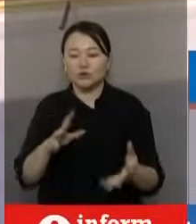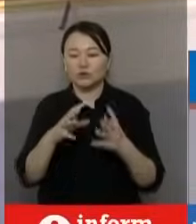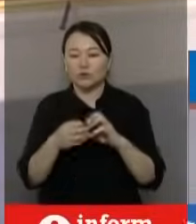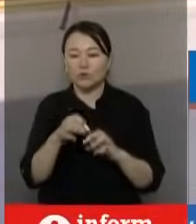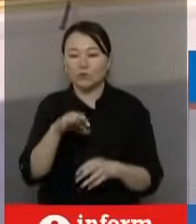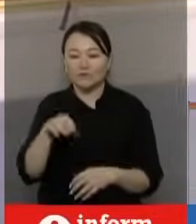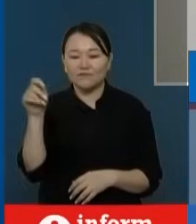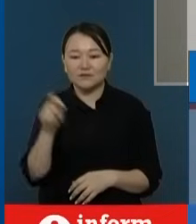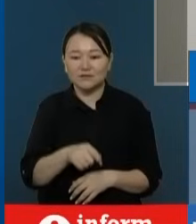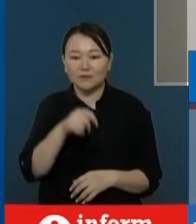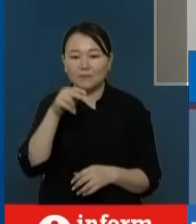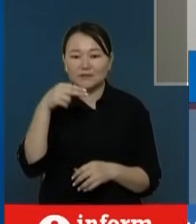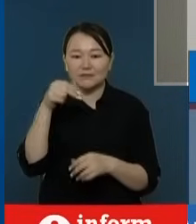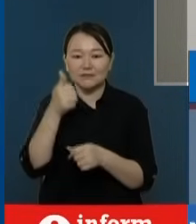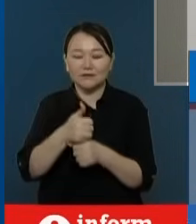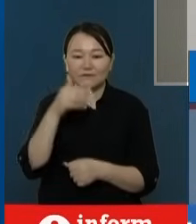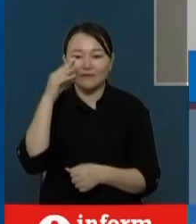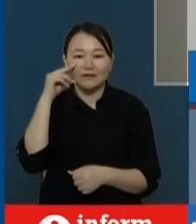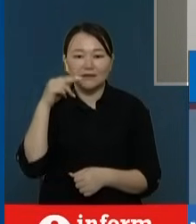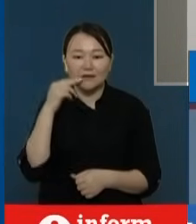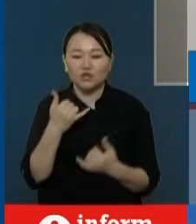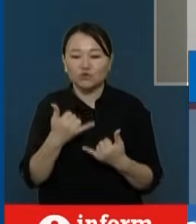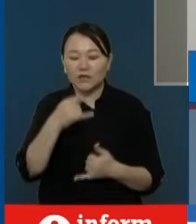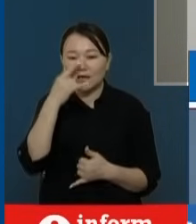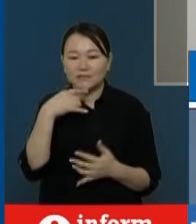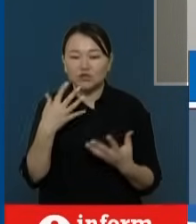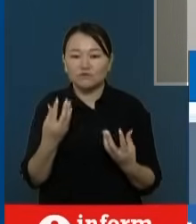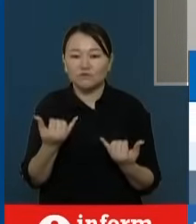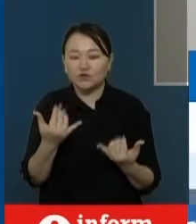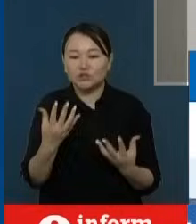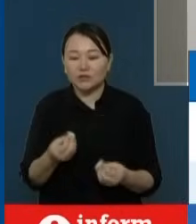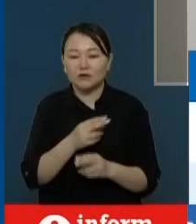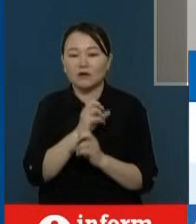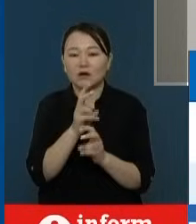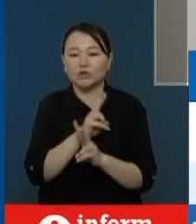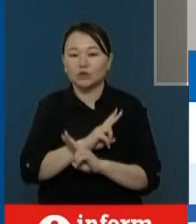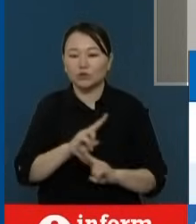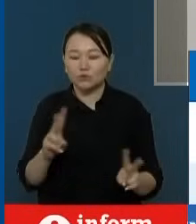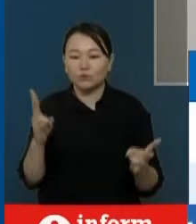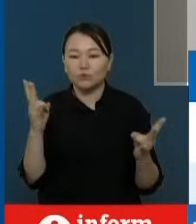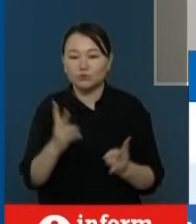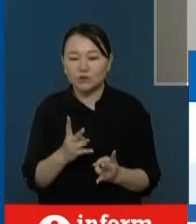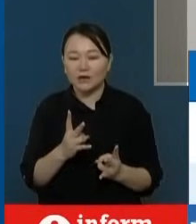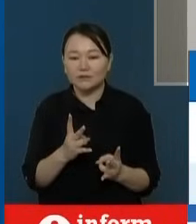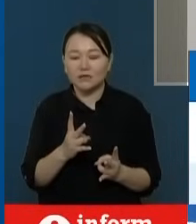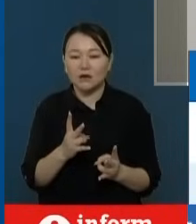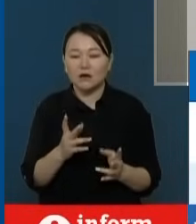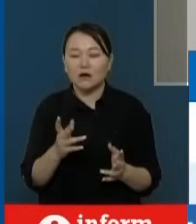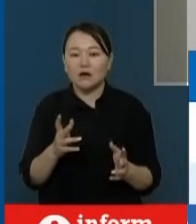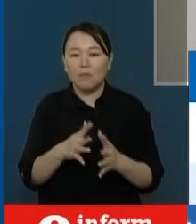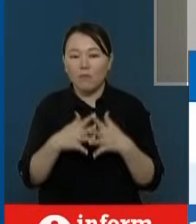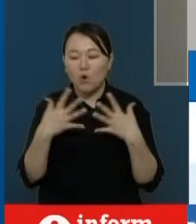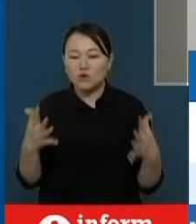визита президента в Китай. Казахстан на сегодняшний день, да, то есть он как никто как раз таки нуждается, да, в